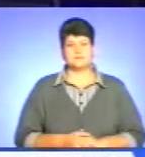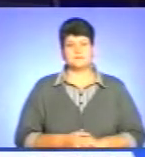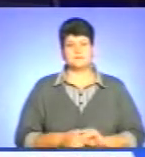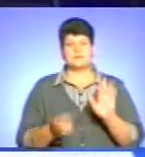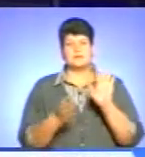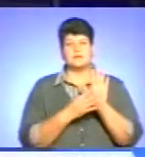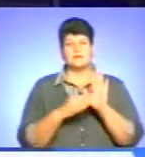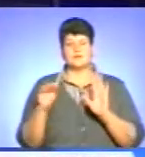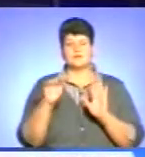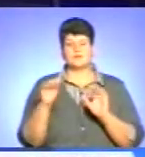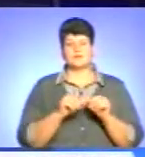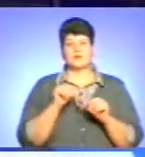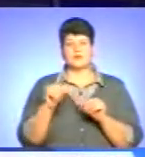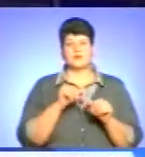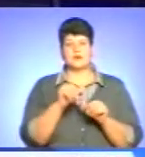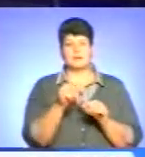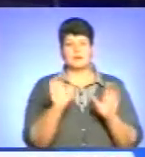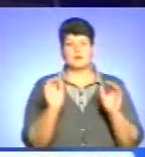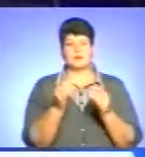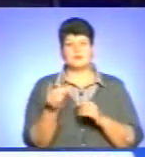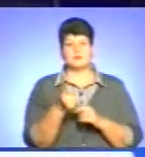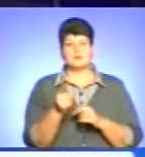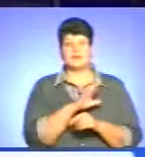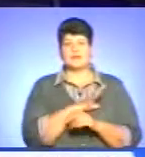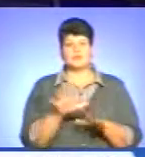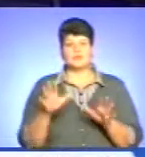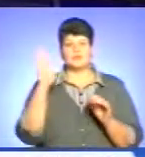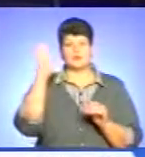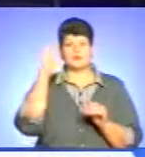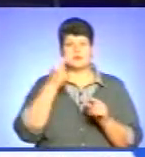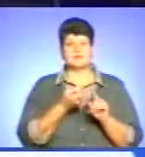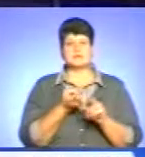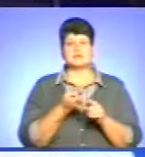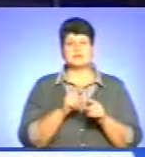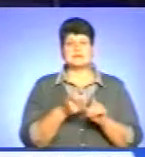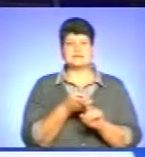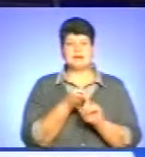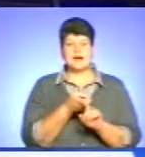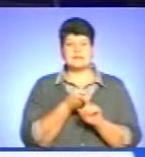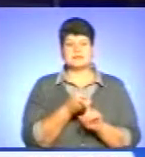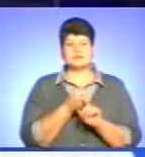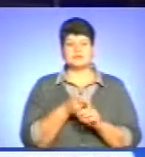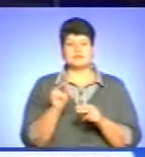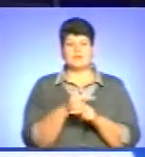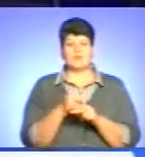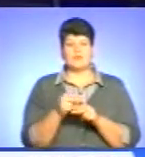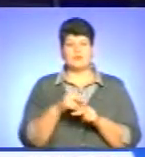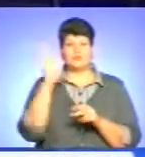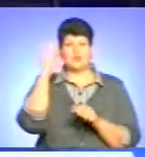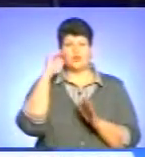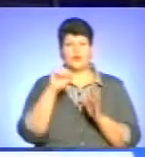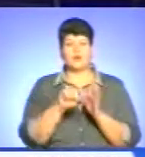9 жовтня в окремих мікрорайонах Тернополя не буде води. Це пов'язано з проведенням ремонтних робіт на об'єктах комунального підприємства